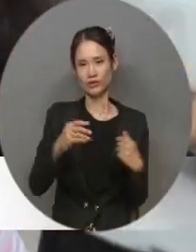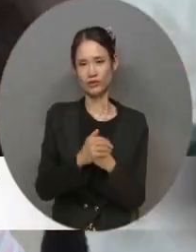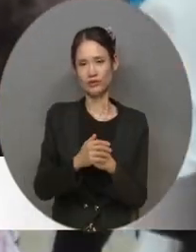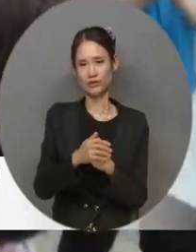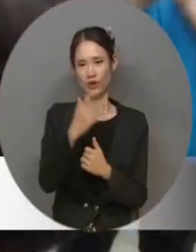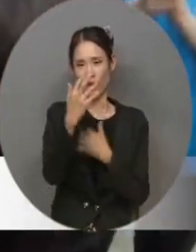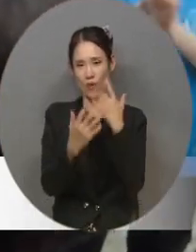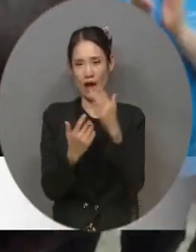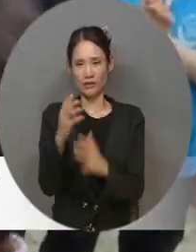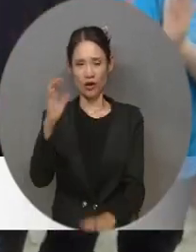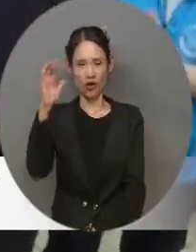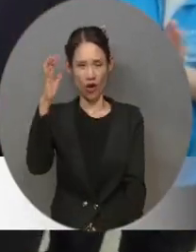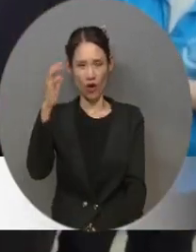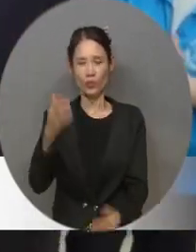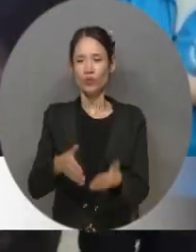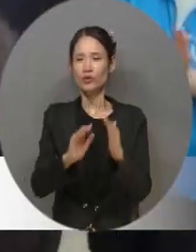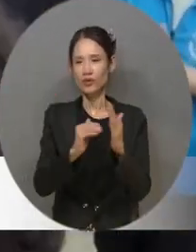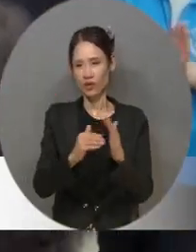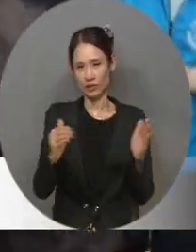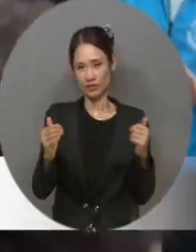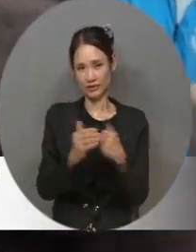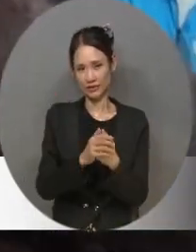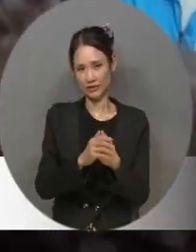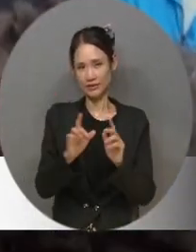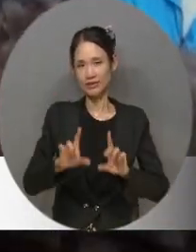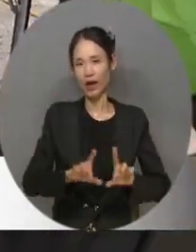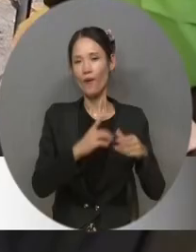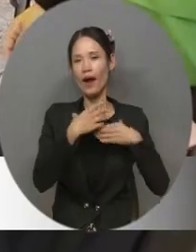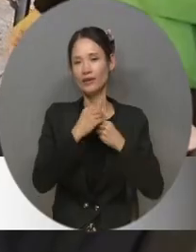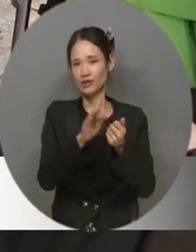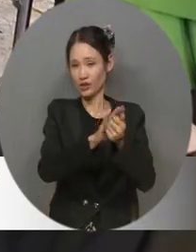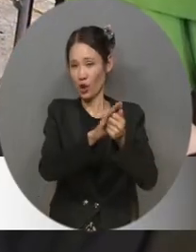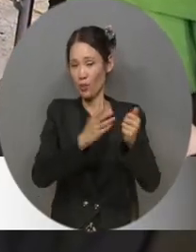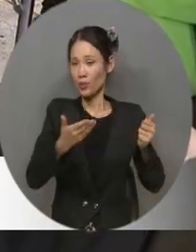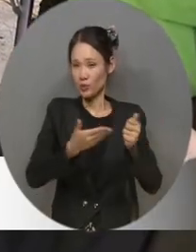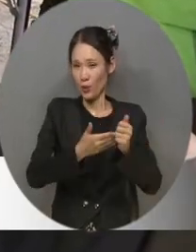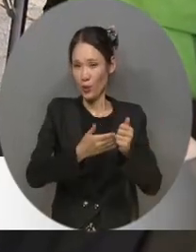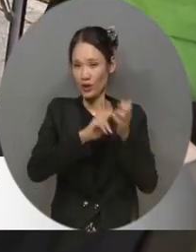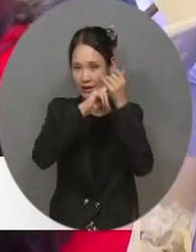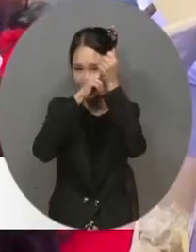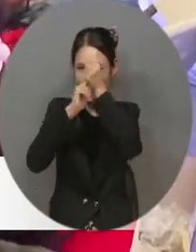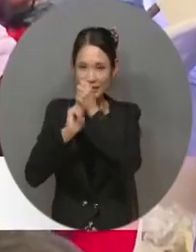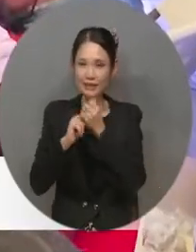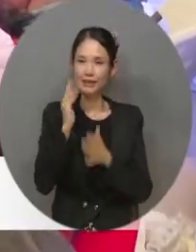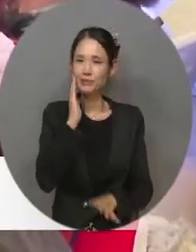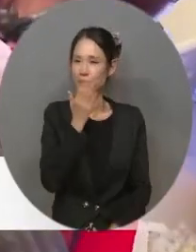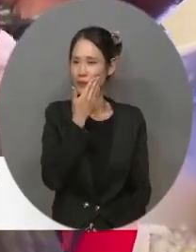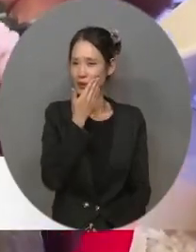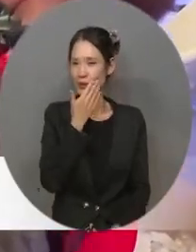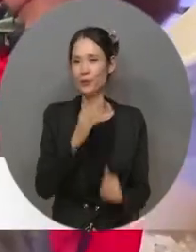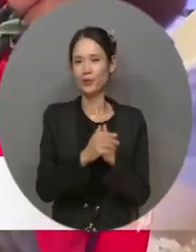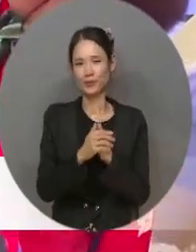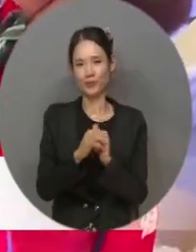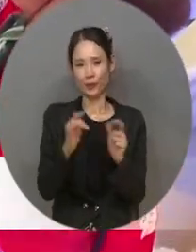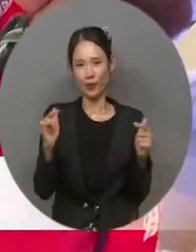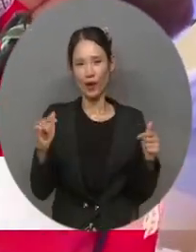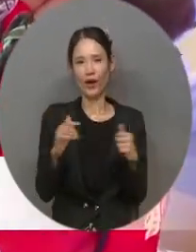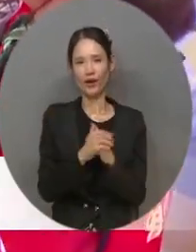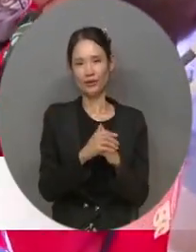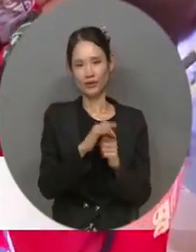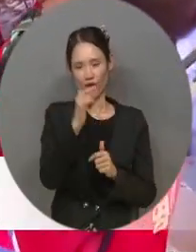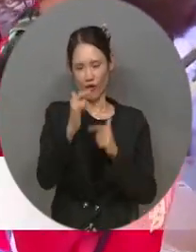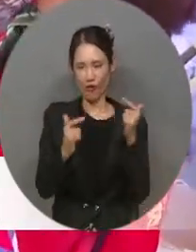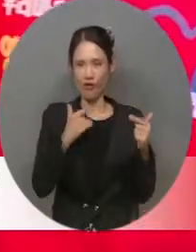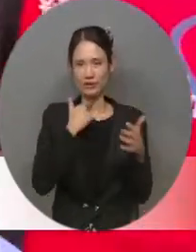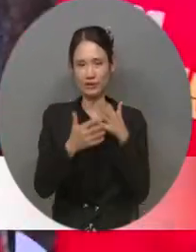화재경보기 설치 등 생활안전 서비스를 제공하고이 미용 마사지 반려화분 만들기 등 다채로운